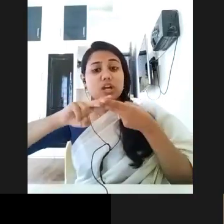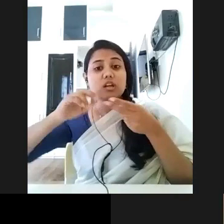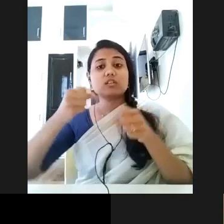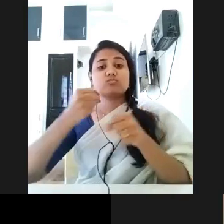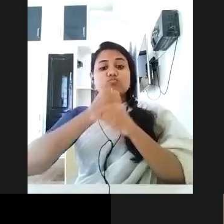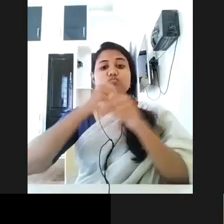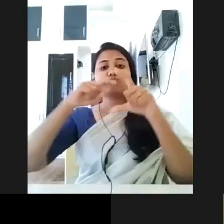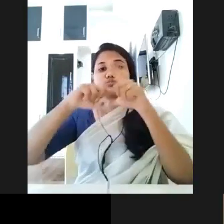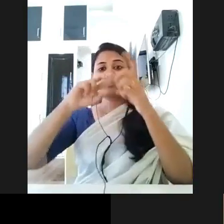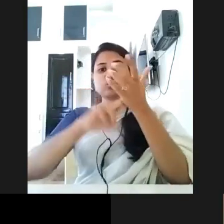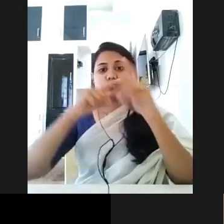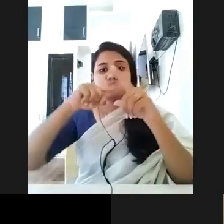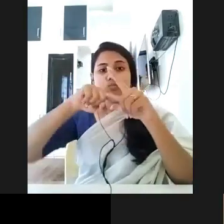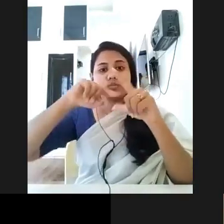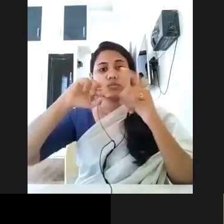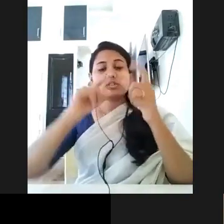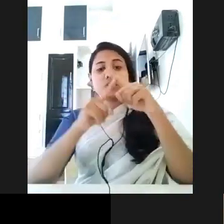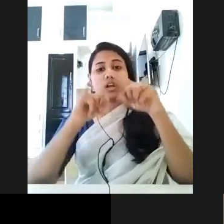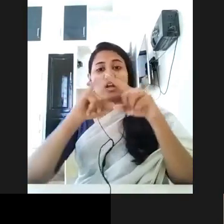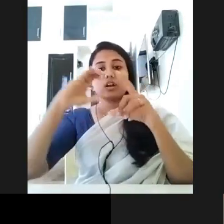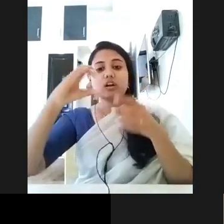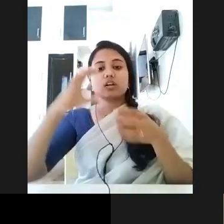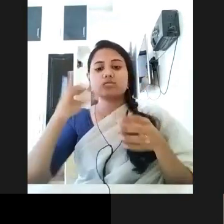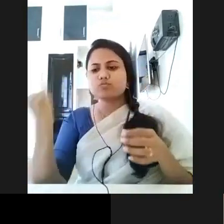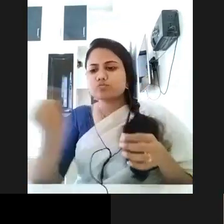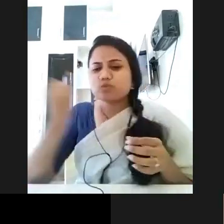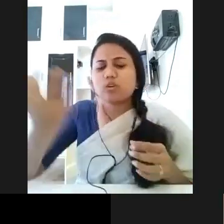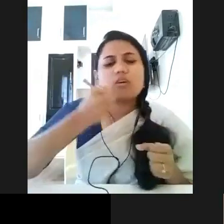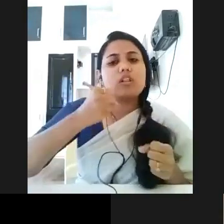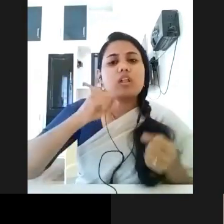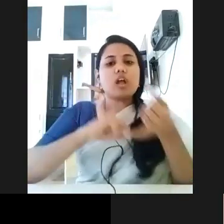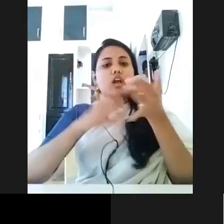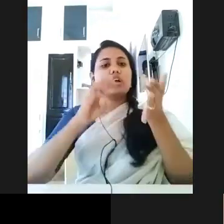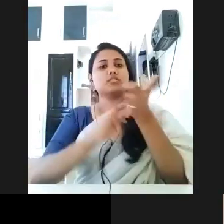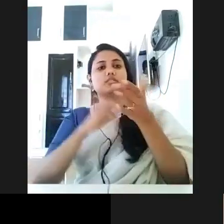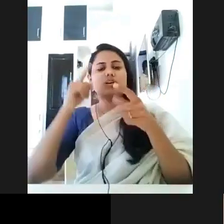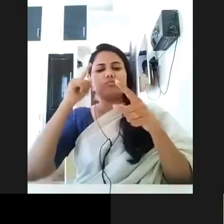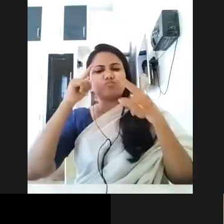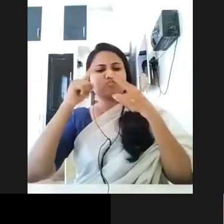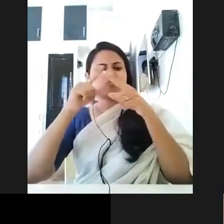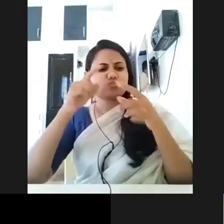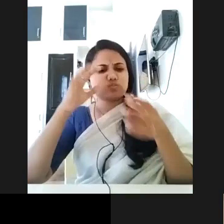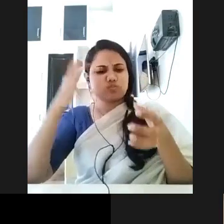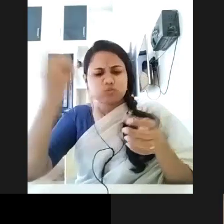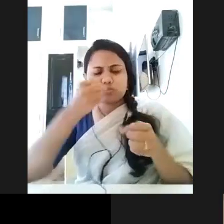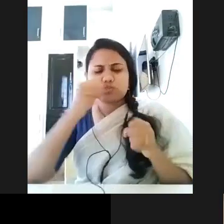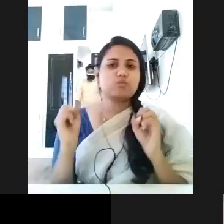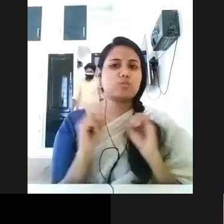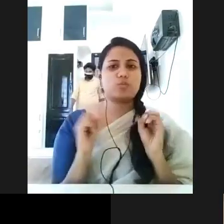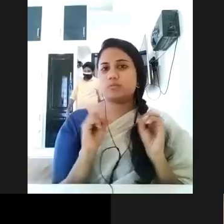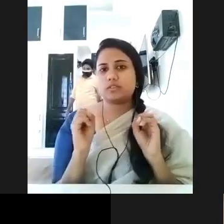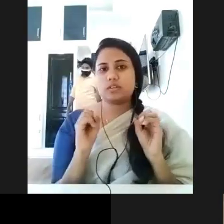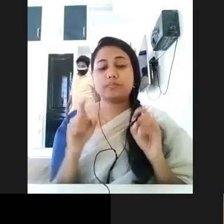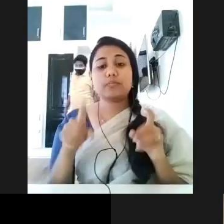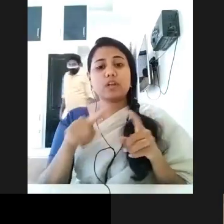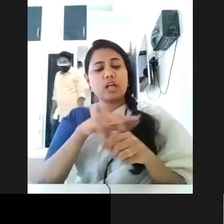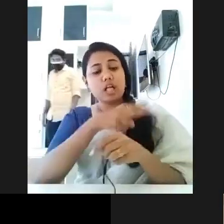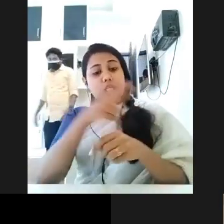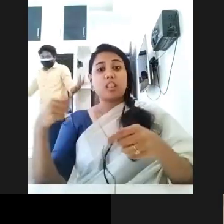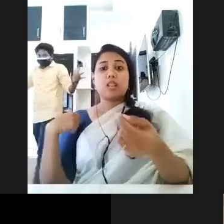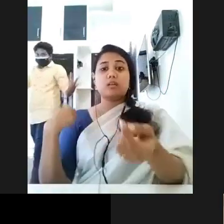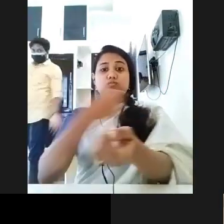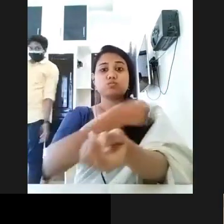ഇല്ലാതെ SMA കൺഫേം ആക്കാൻ പറ്റില്ല. എന്തിനായി ജനറ്റിക് ഡയഗ്നോസിസ് ആവശ്യമുള്ളത് പറഞ്ഞാൽ എല്ലാ ട്രീറ്റ്മെൻറ്റും കാര്യങ്ങളും